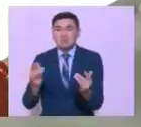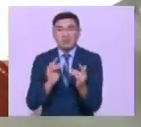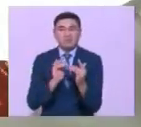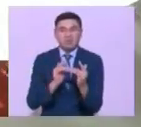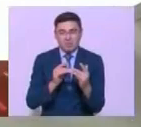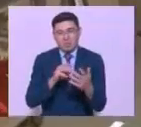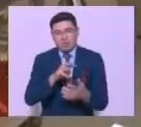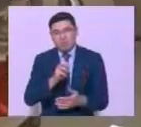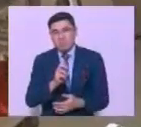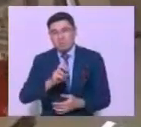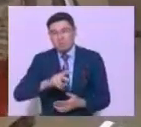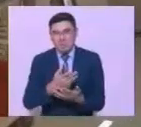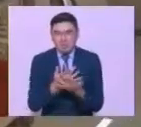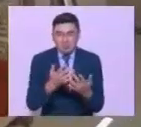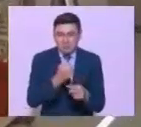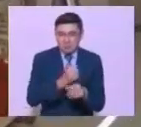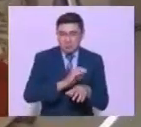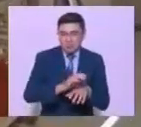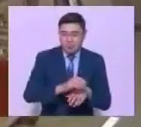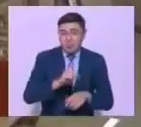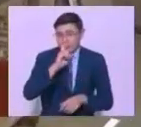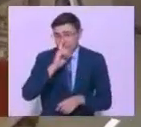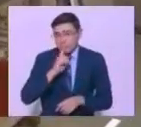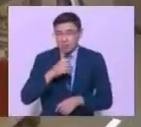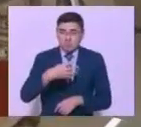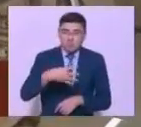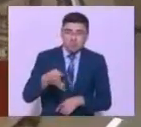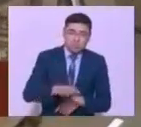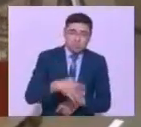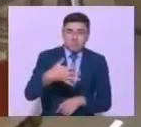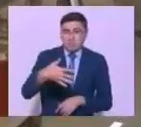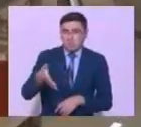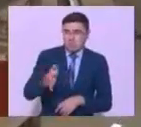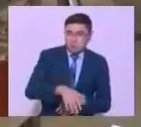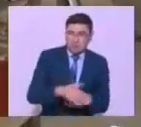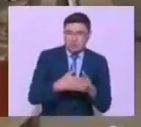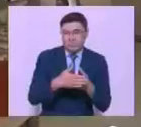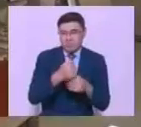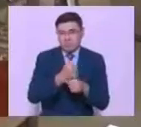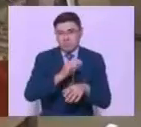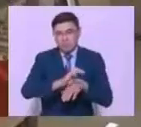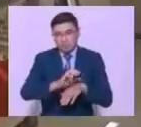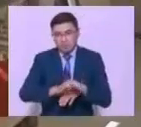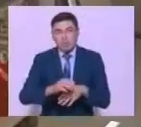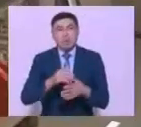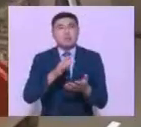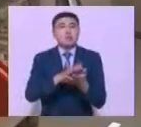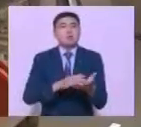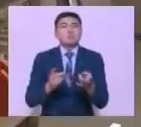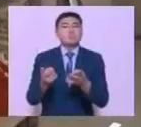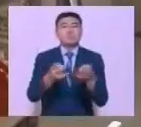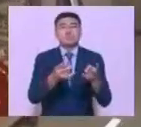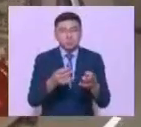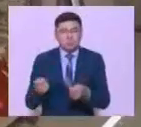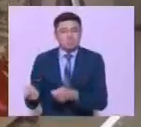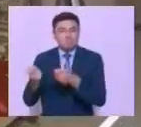Айына енді 45-50 есікте шығарамыз. 40 мың теңгеден, мысалы, әр салаға сатамыз да енді. Базарларға